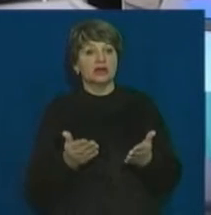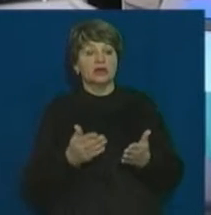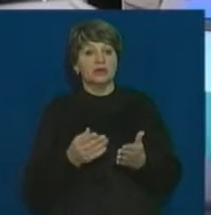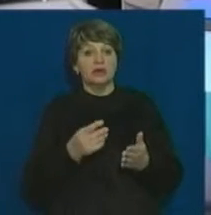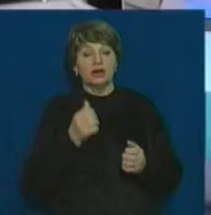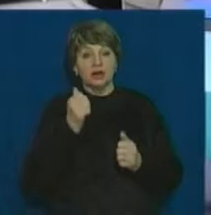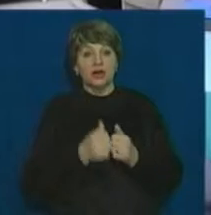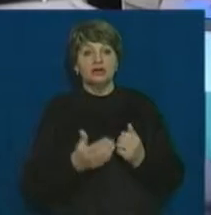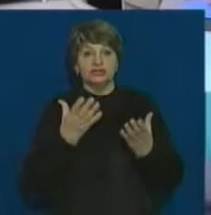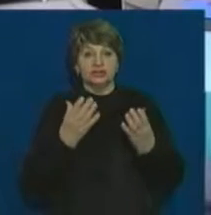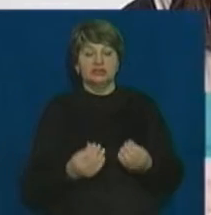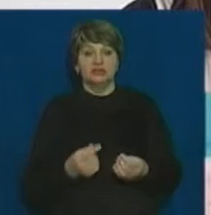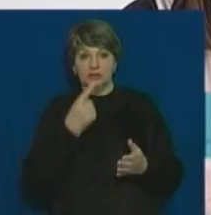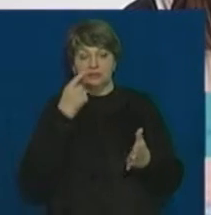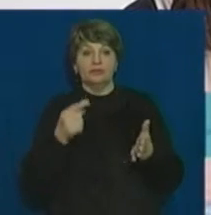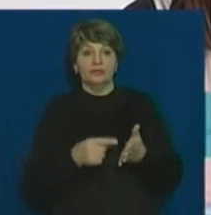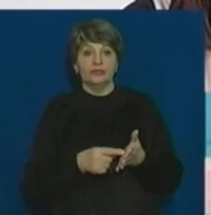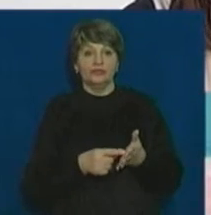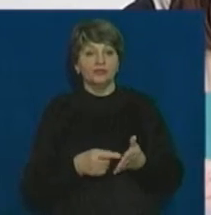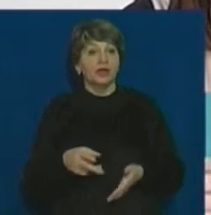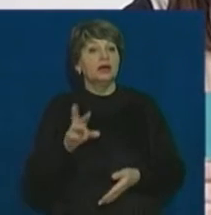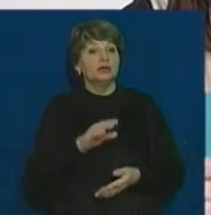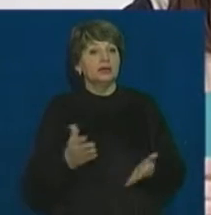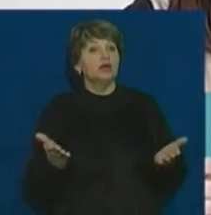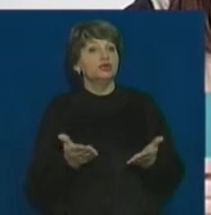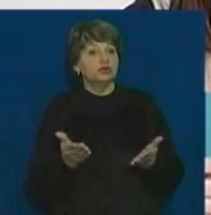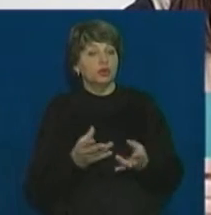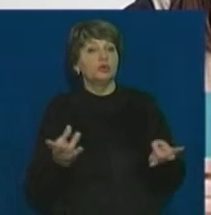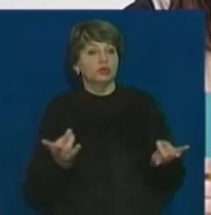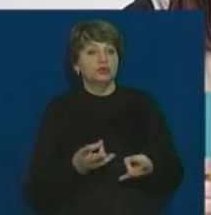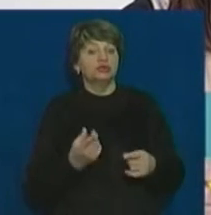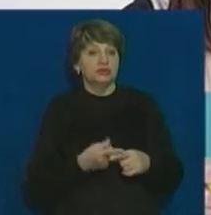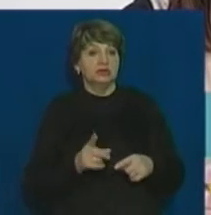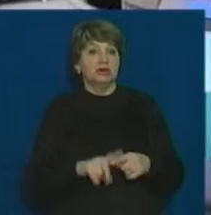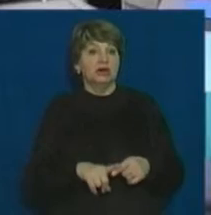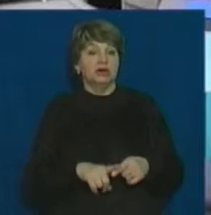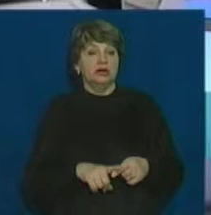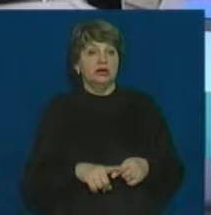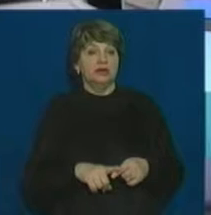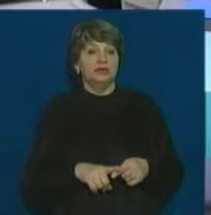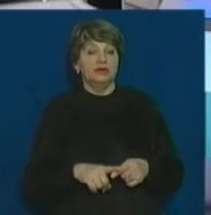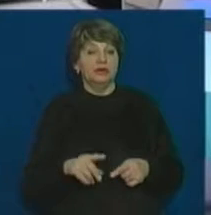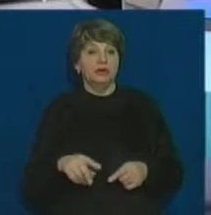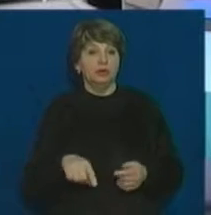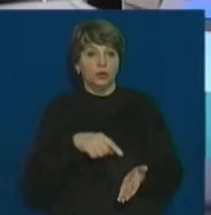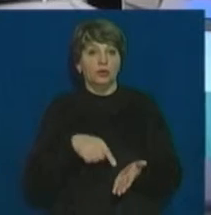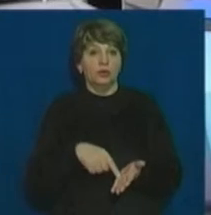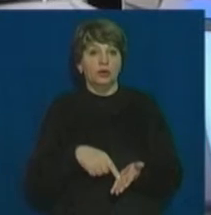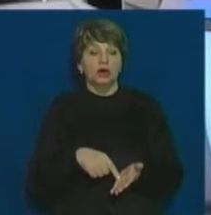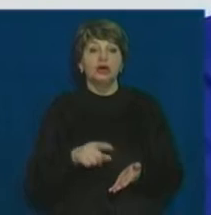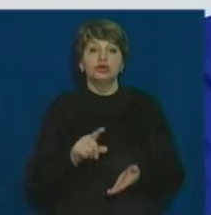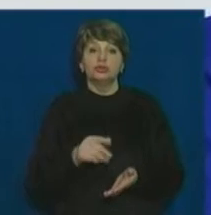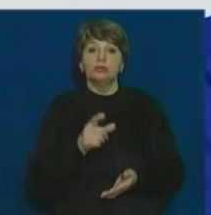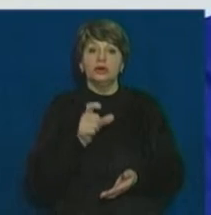стикаються щоденно. А для чого потрібні публічні консультації місту? Місту це потрібно для того, щоб вони все-таки приймали